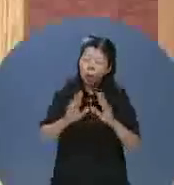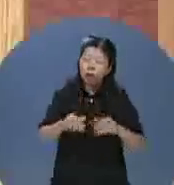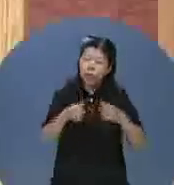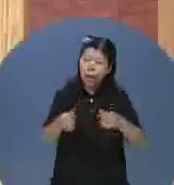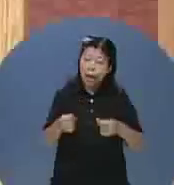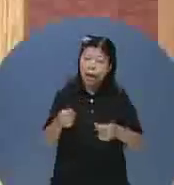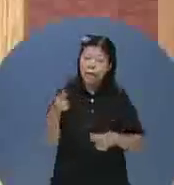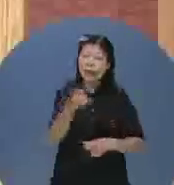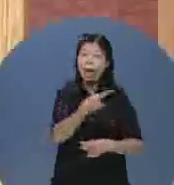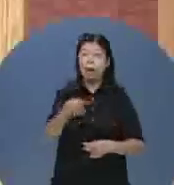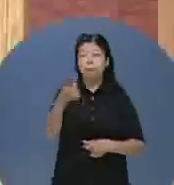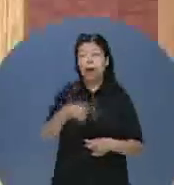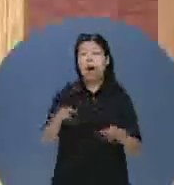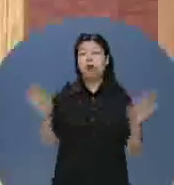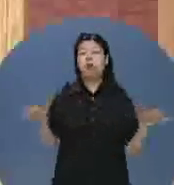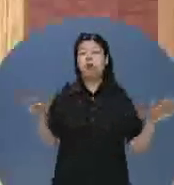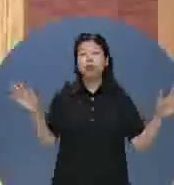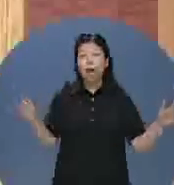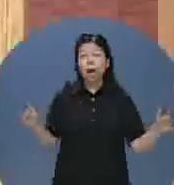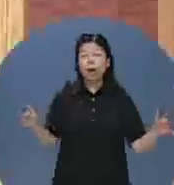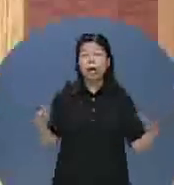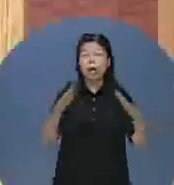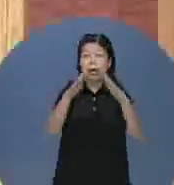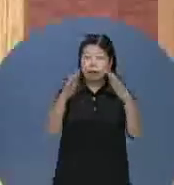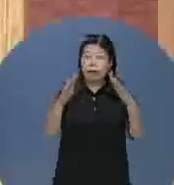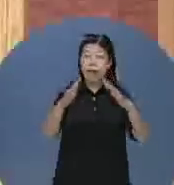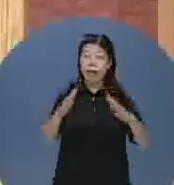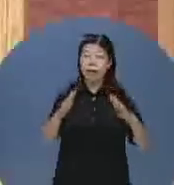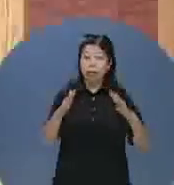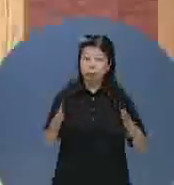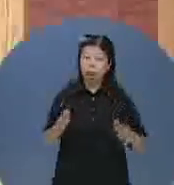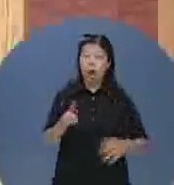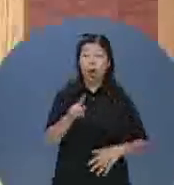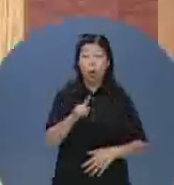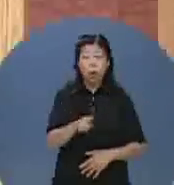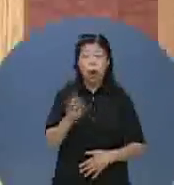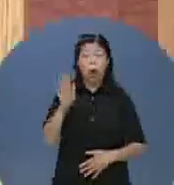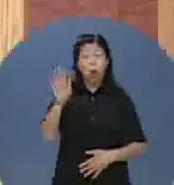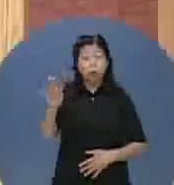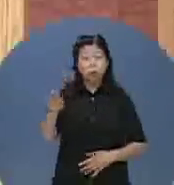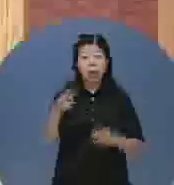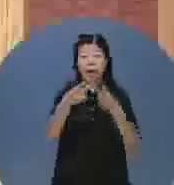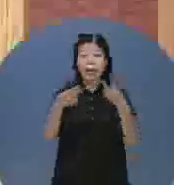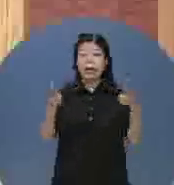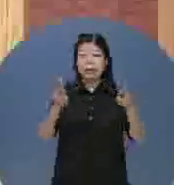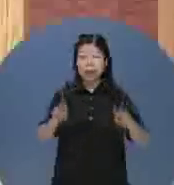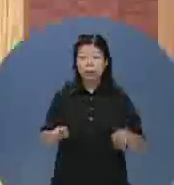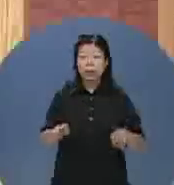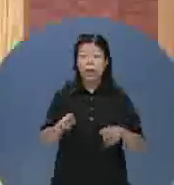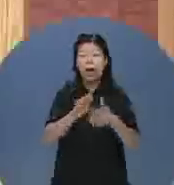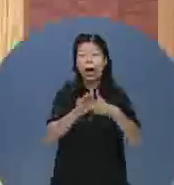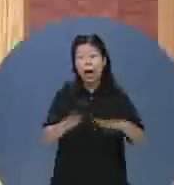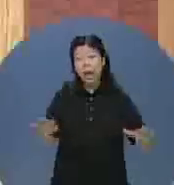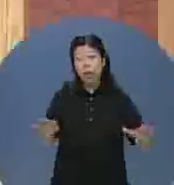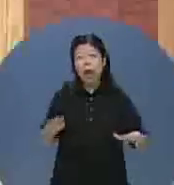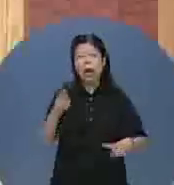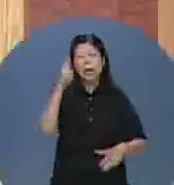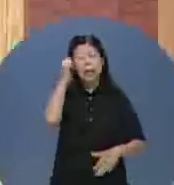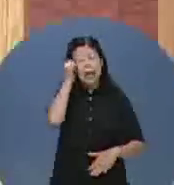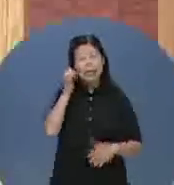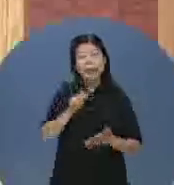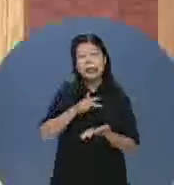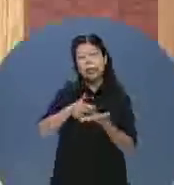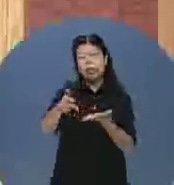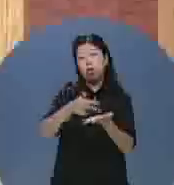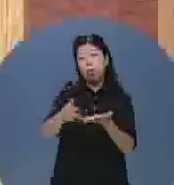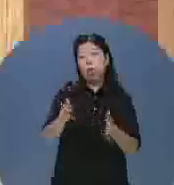鶴が飾られていました。なおこの千羽鶴は後日広島の平和記念資料館に送られる